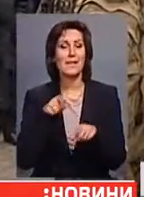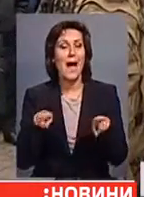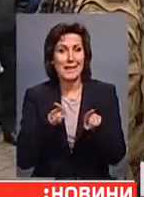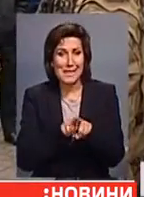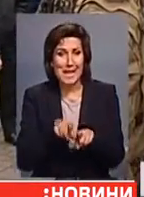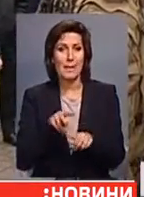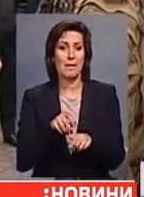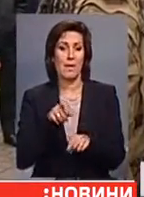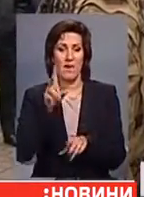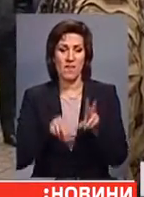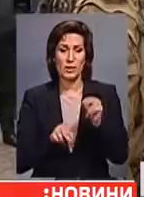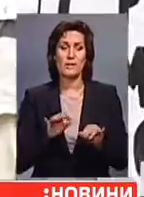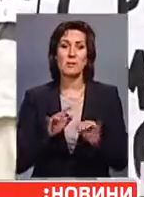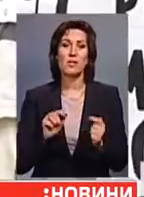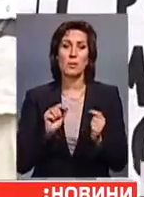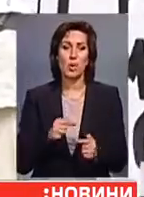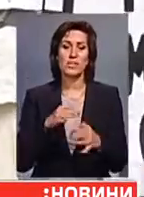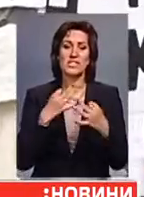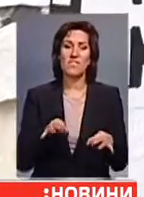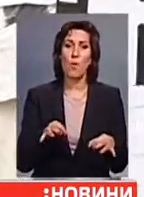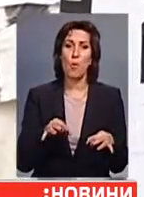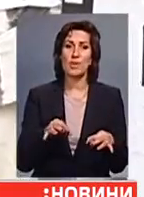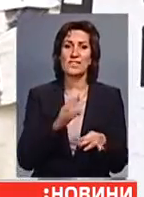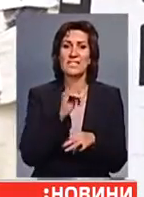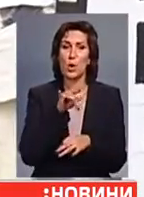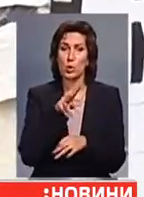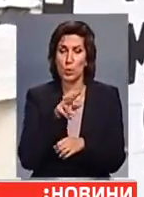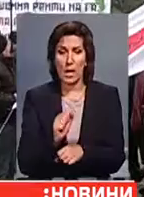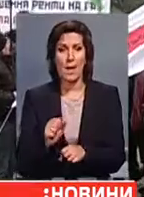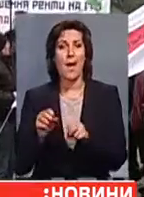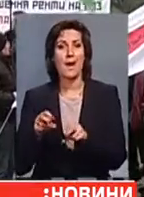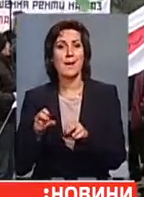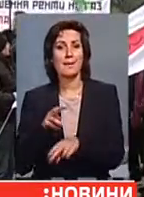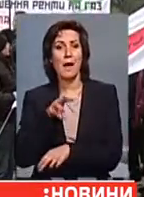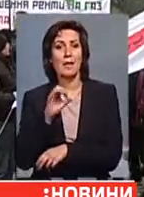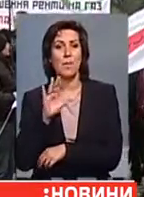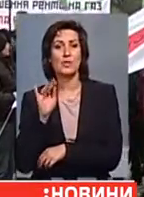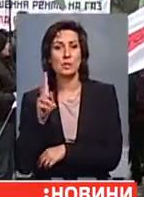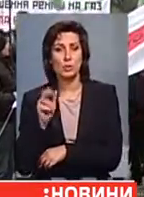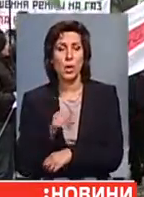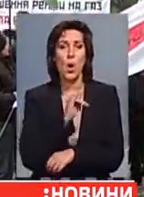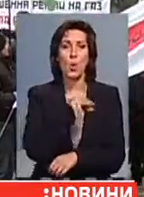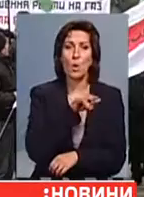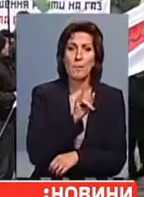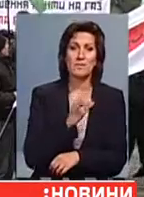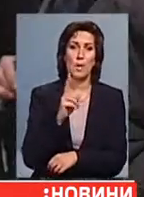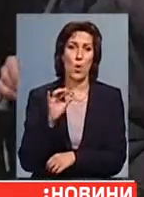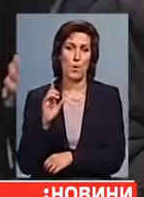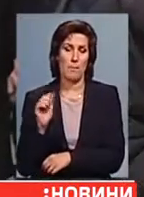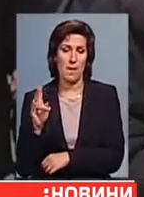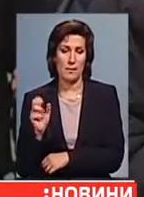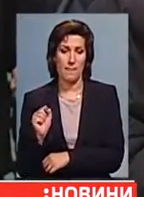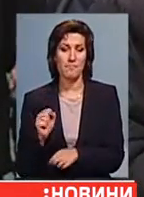такими протестувальники вважають справи проти свободівця Юрія Сиротюка, радикала Ігоря Мосійчука та укропівця Геннадія